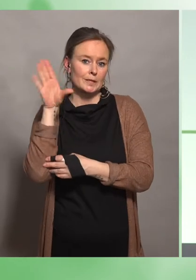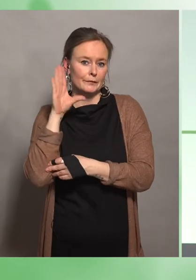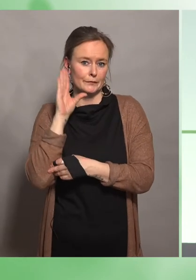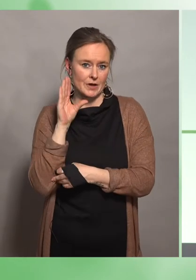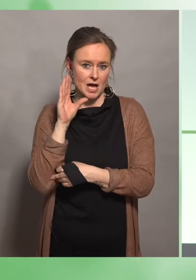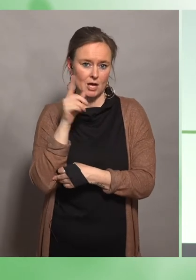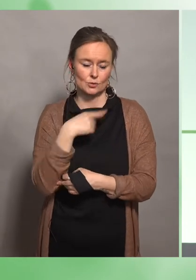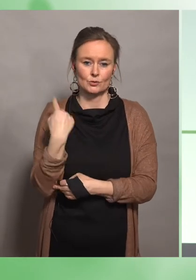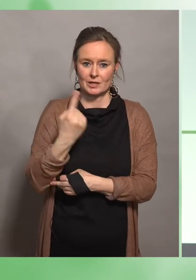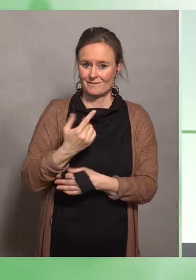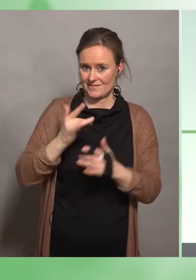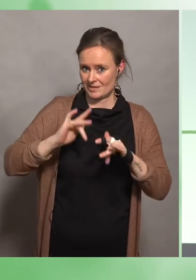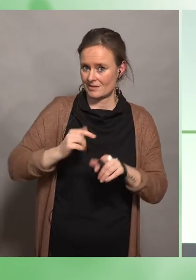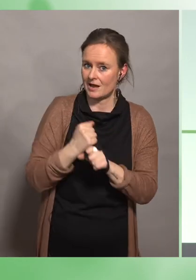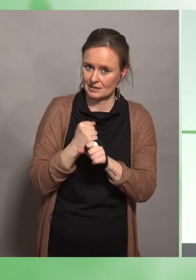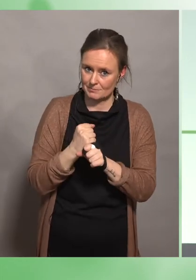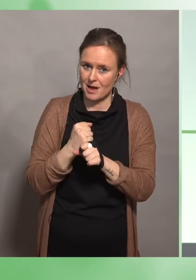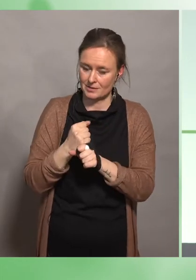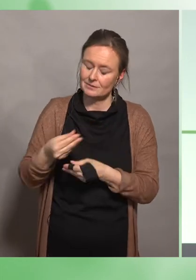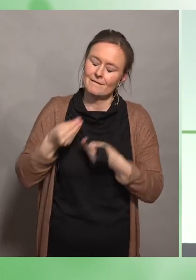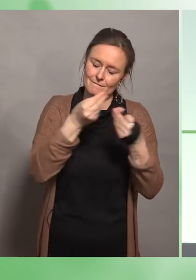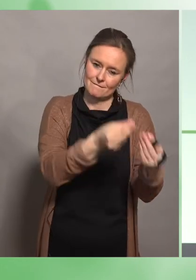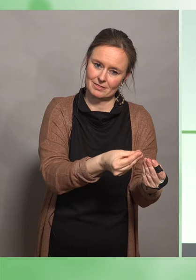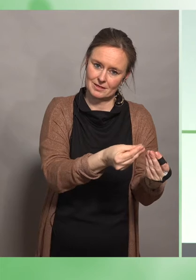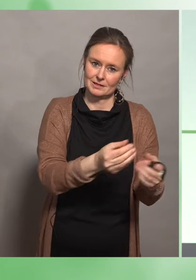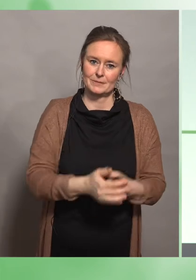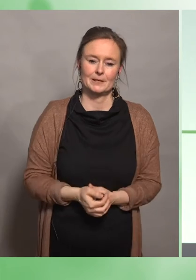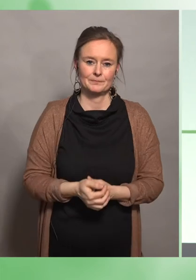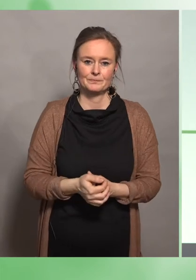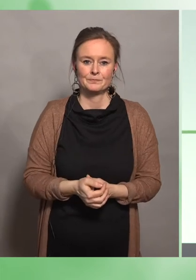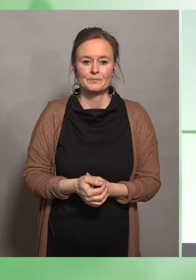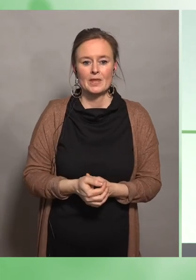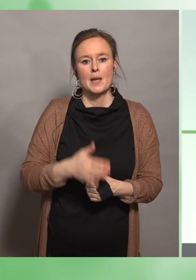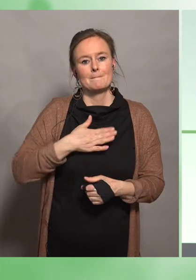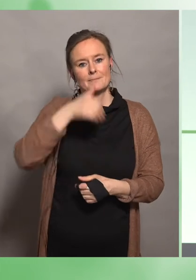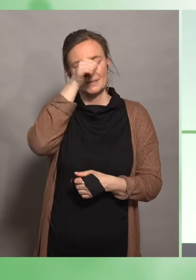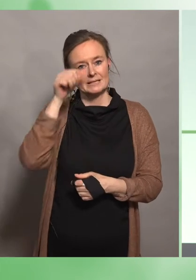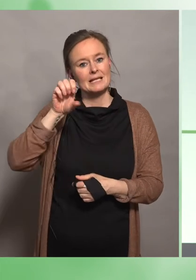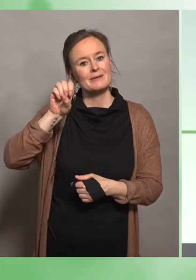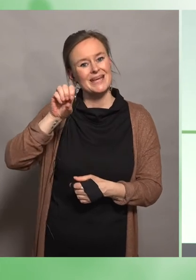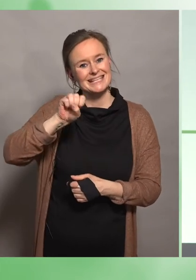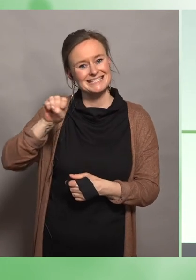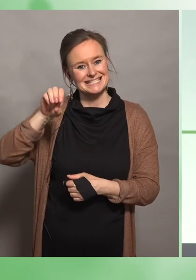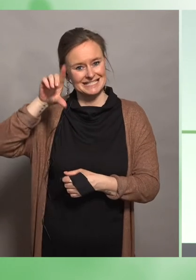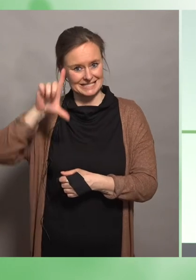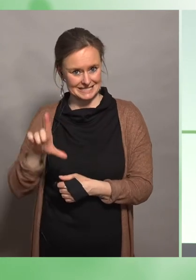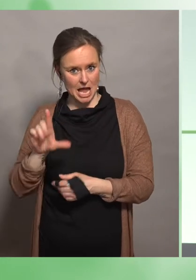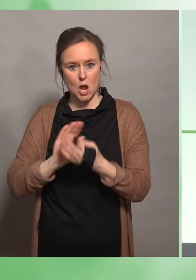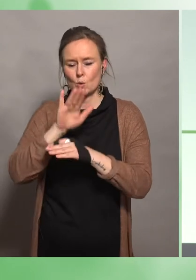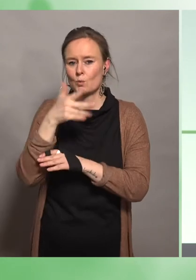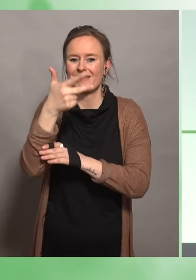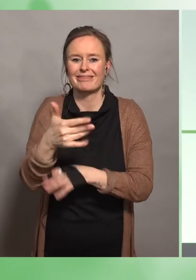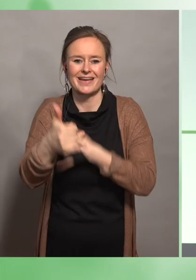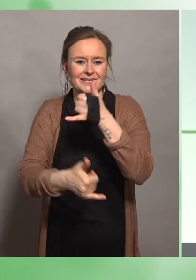die wir gehabt haben, entsprechend weiterzugeben. Mein Name ist Martin Essel. Ich habe eine über